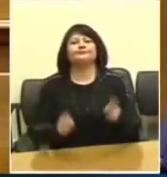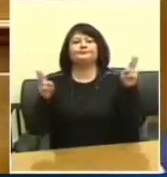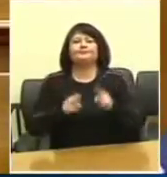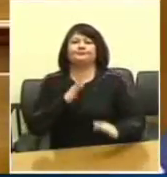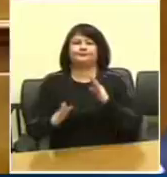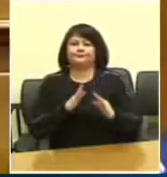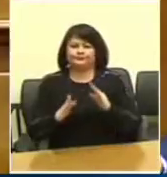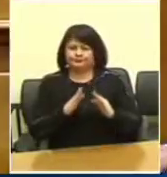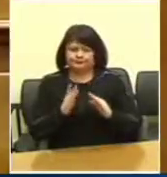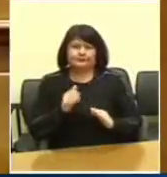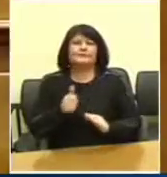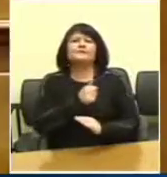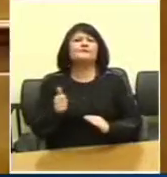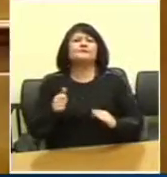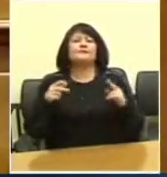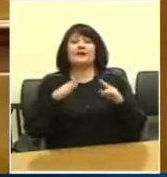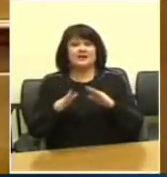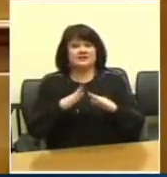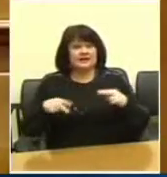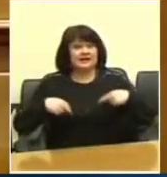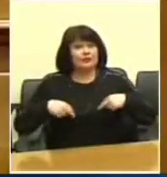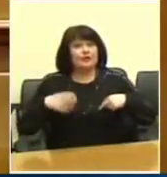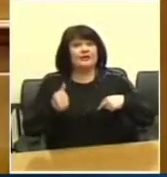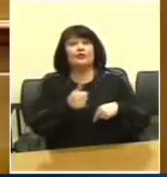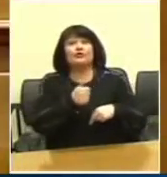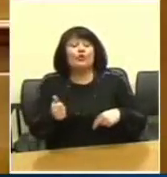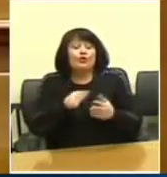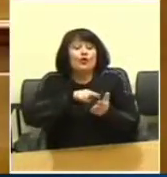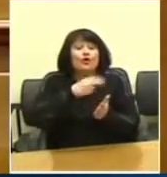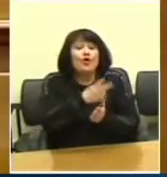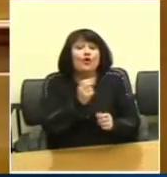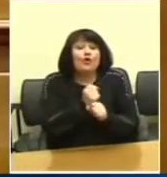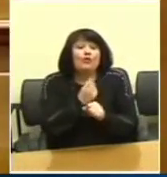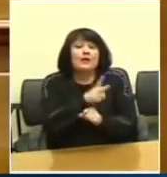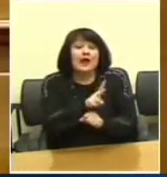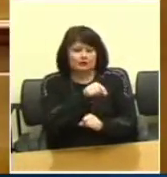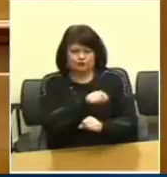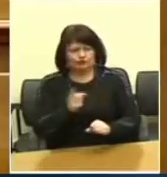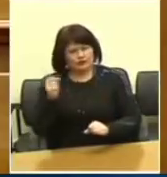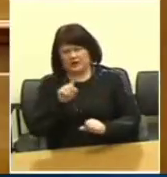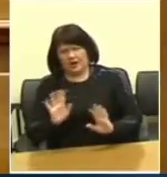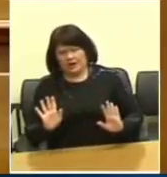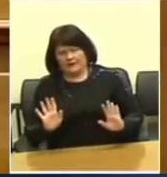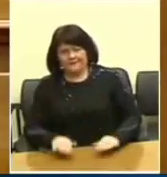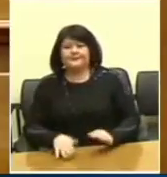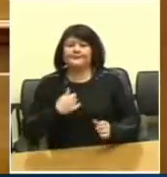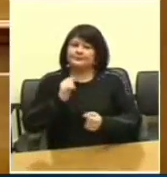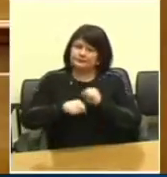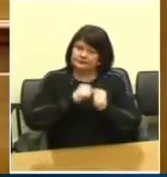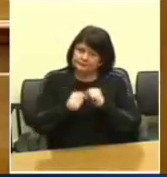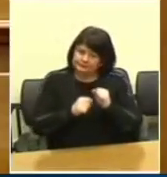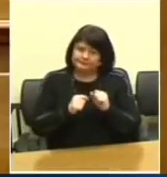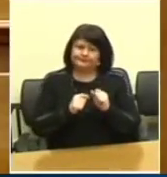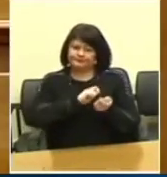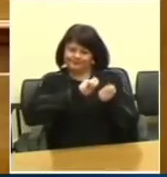σε αδικήματα που σχετίζονται με τα καθήκοντά τους, επιχειρούμε να δημιουργήσουμε τους όρους για την αποκατάσταση